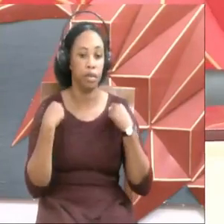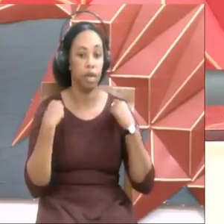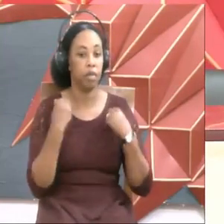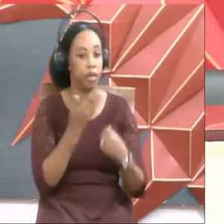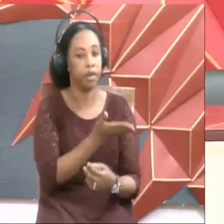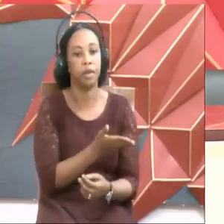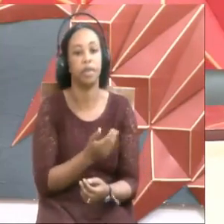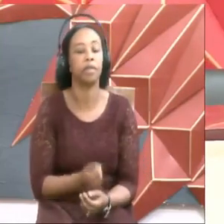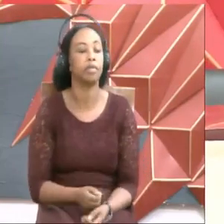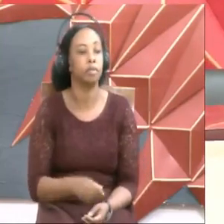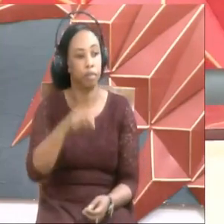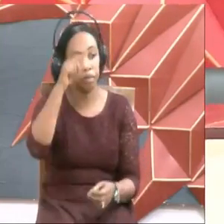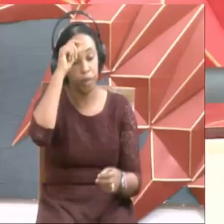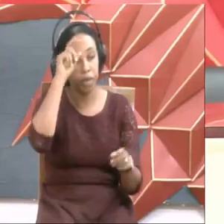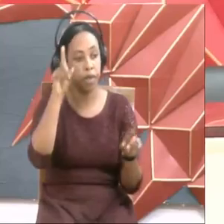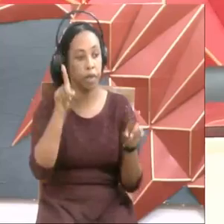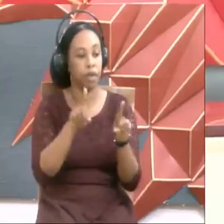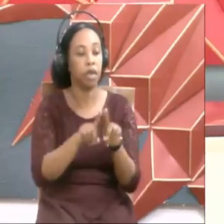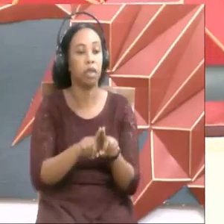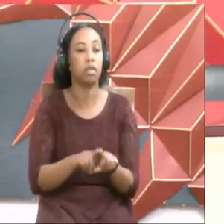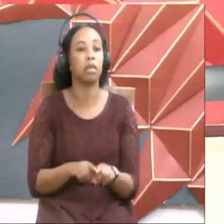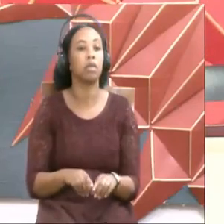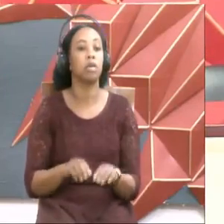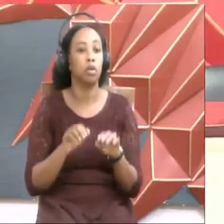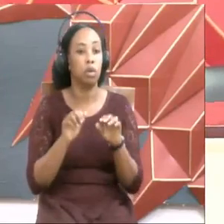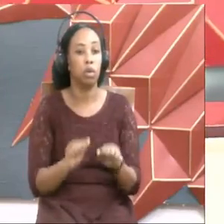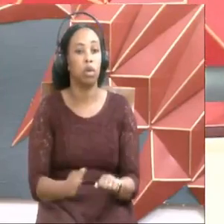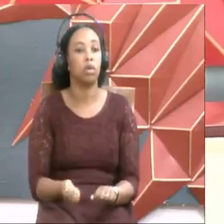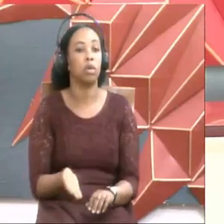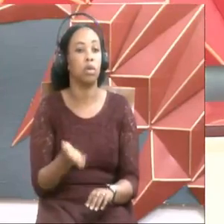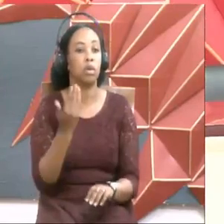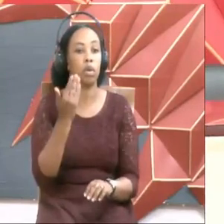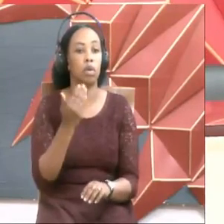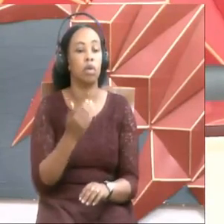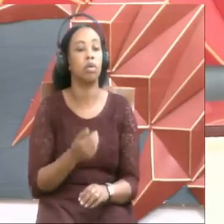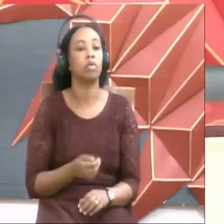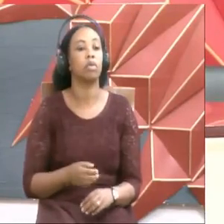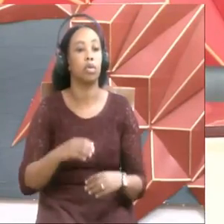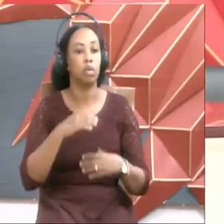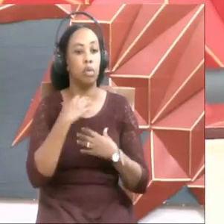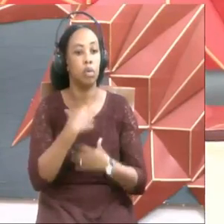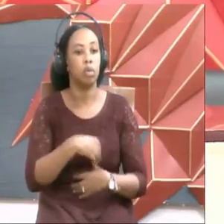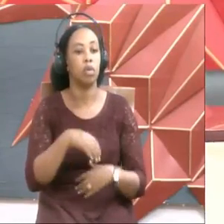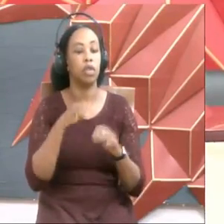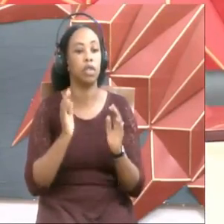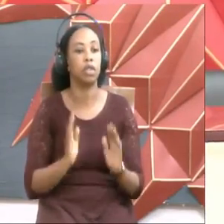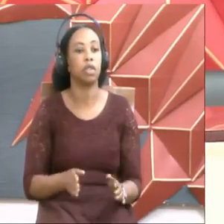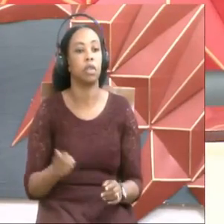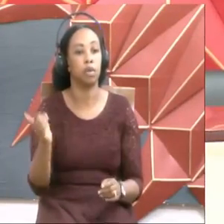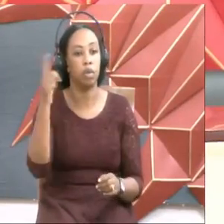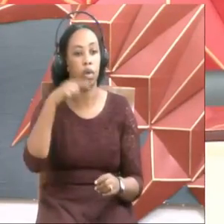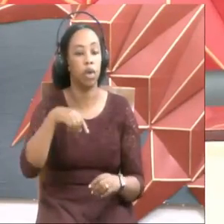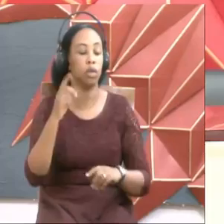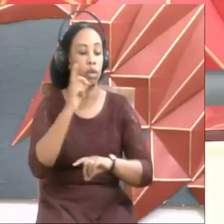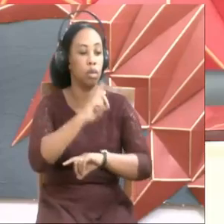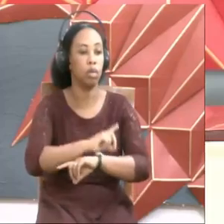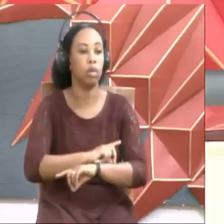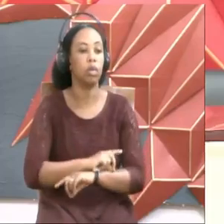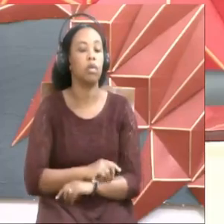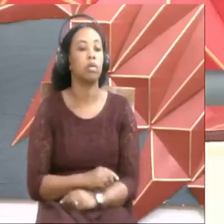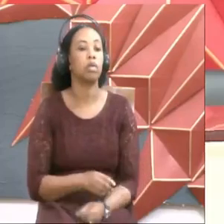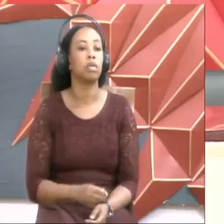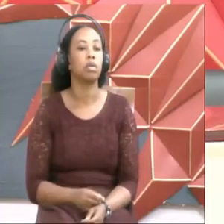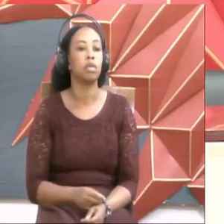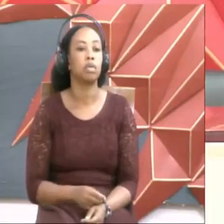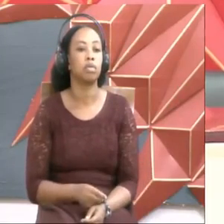mwene data ushobora guhaguruka umushyitsi waje uyu munsi urumva wakozweho ni igihe cyo